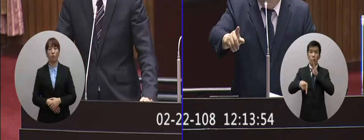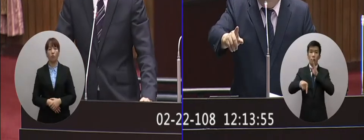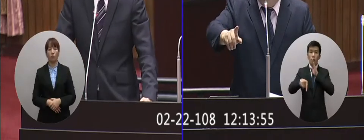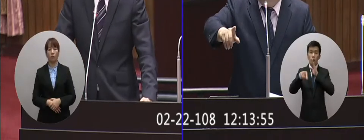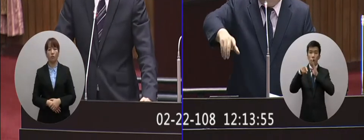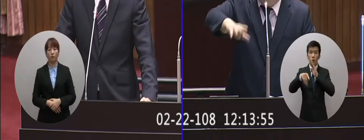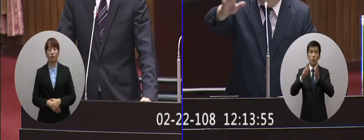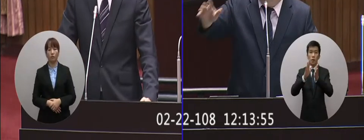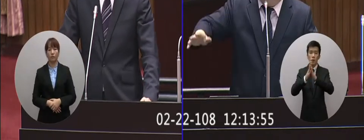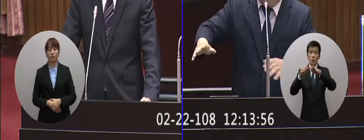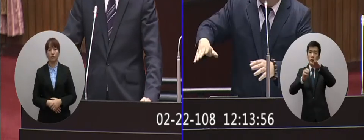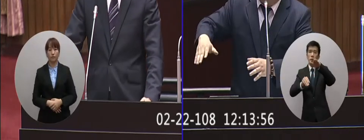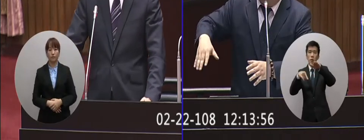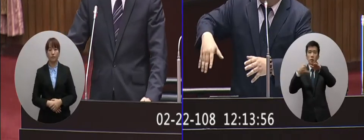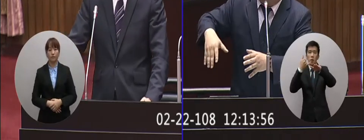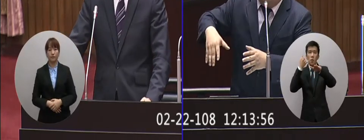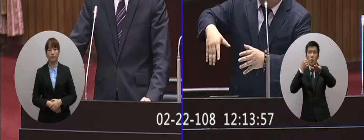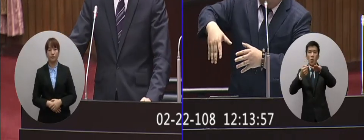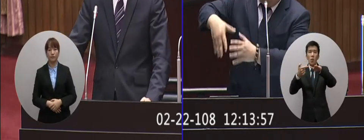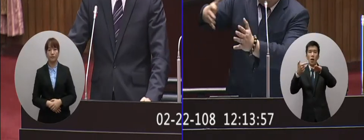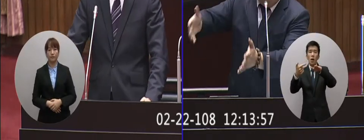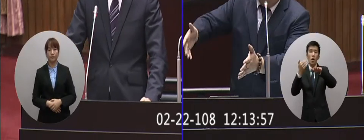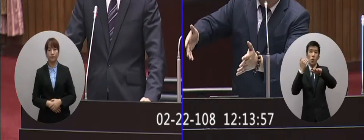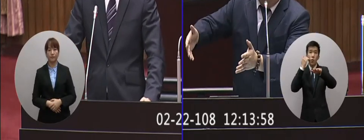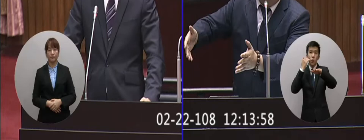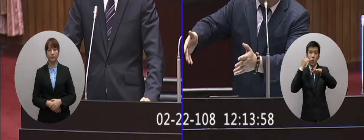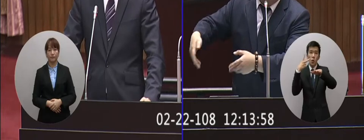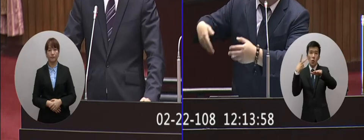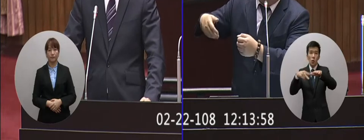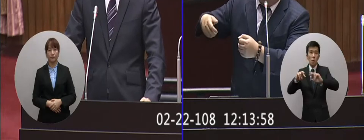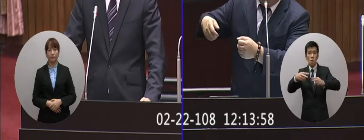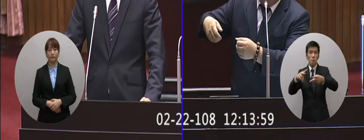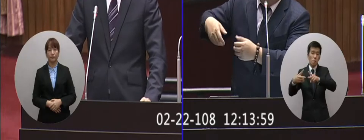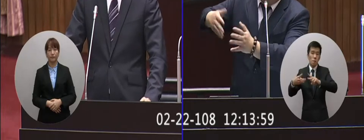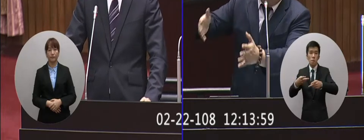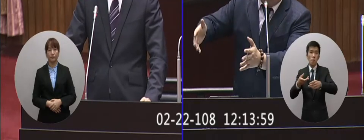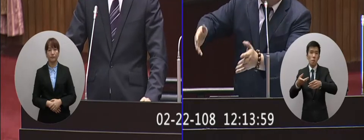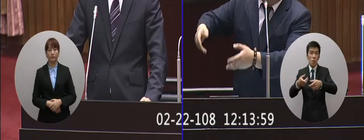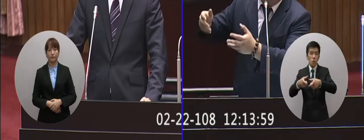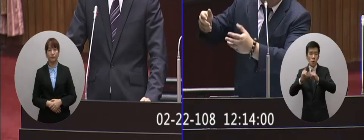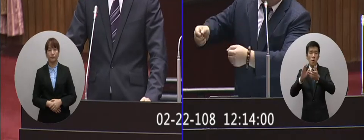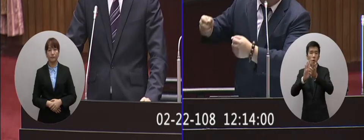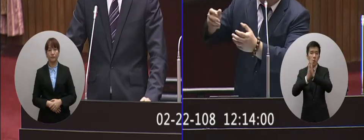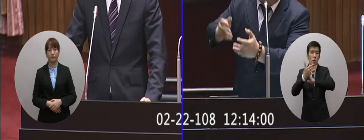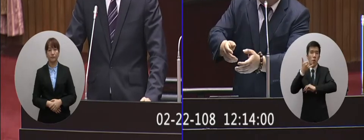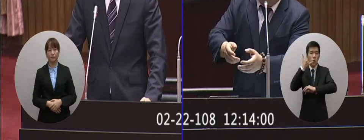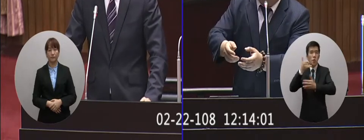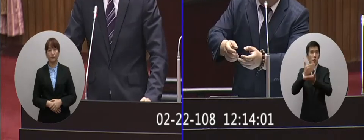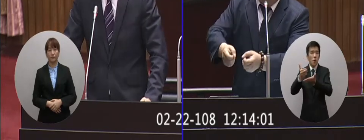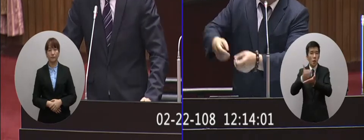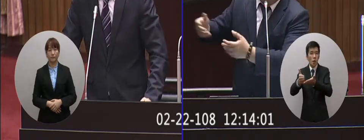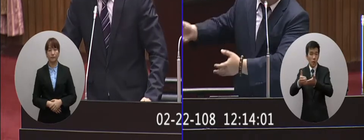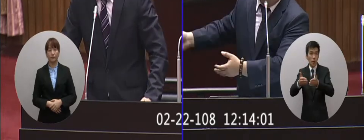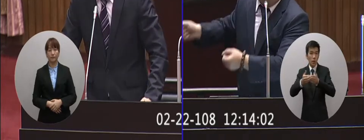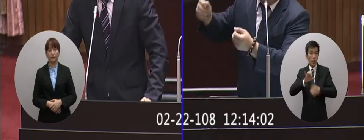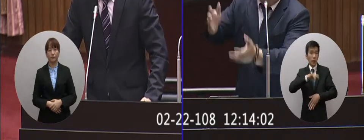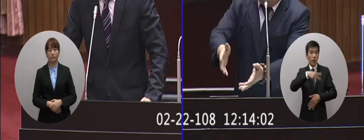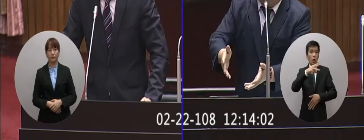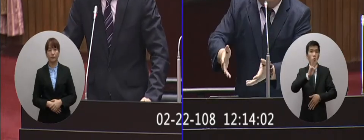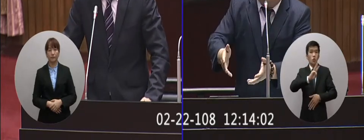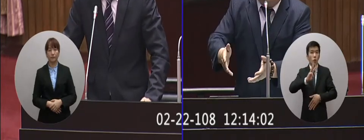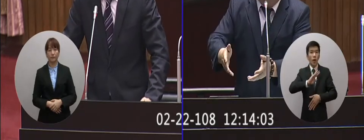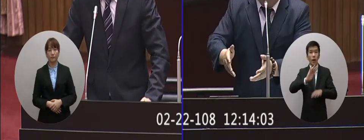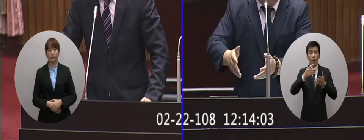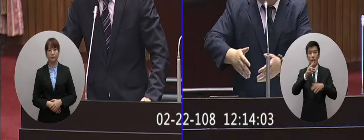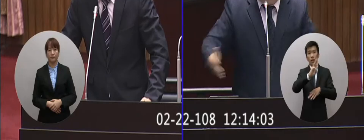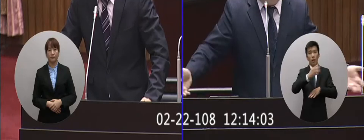盐化，基本上它盐化的土地，你要把它恢复，哦，你要去把它淡化，你得需你得需要自来水，啊，唔得你即马水都无